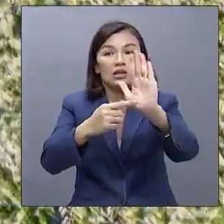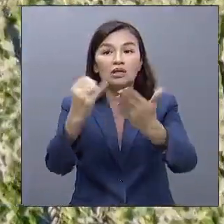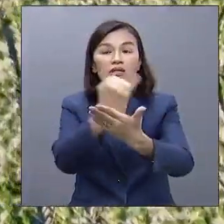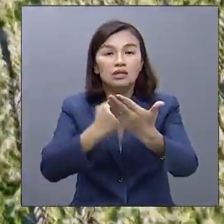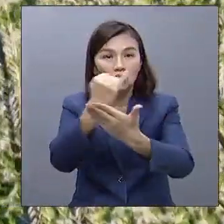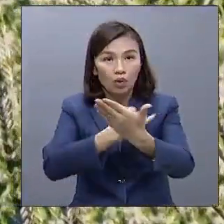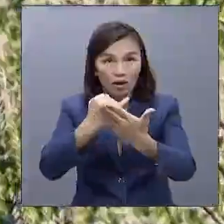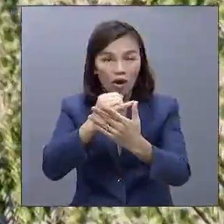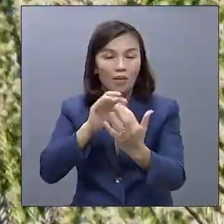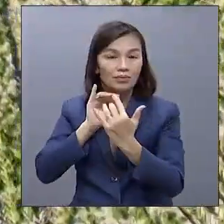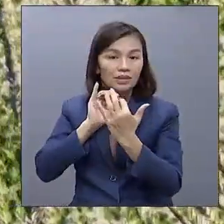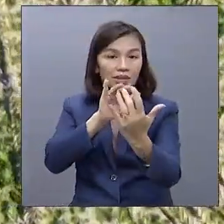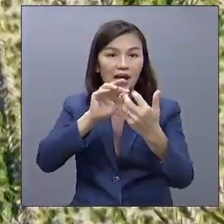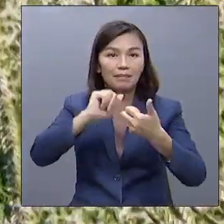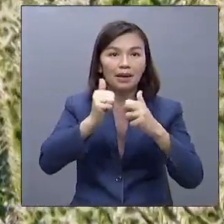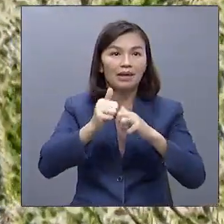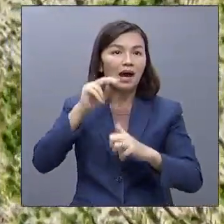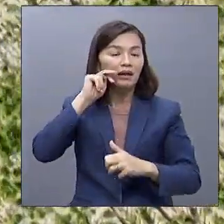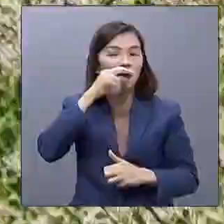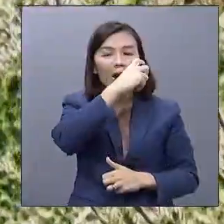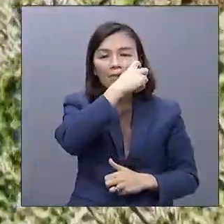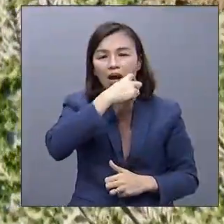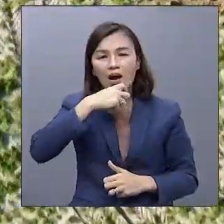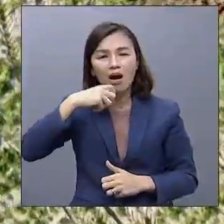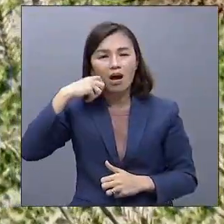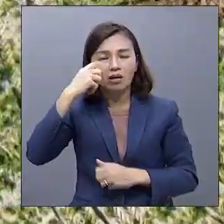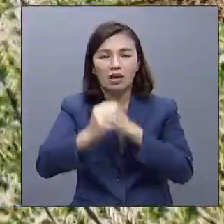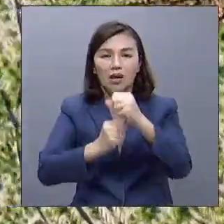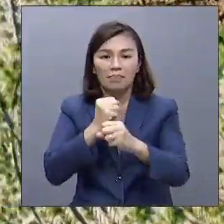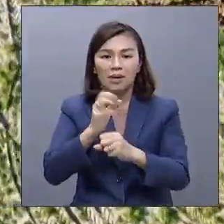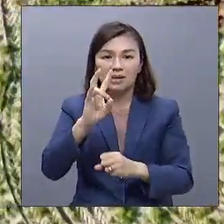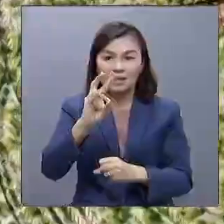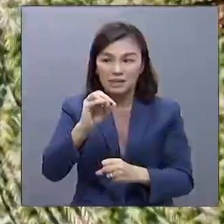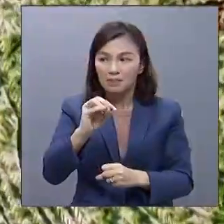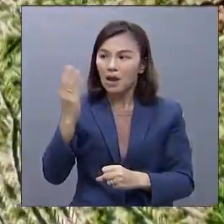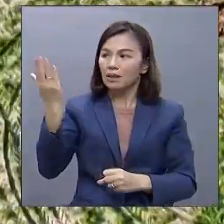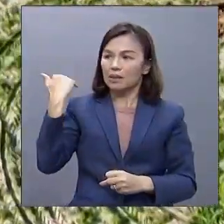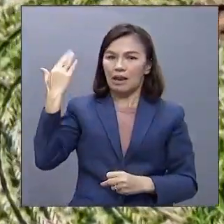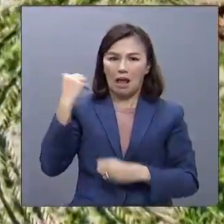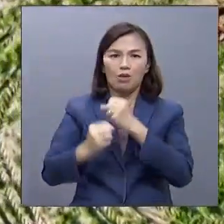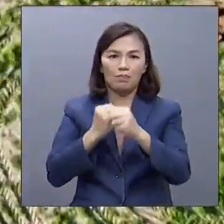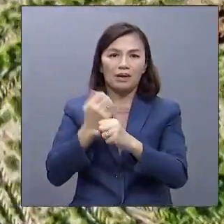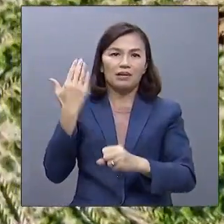พื่อสื่อสารเรื่องปัญหาภัยแล้งที่รุนแรงที่สุดในรอบ70ปีของอิตาลีเมื่อปีที่ผ่านมาค่ะ